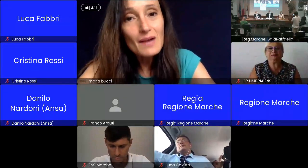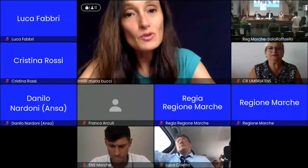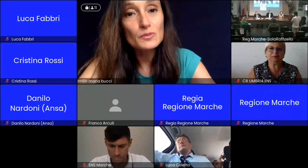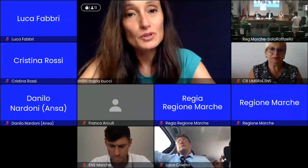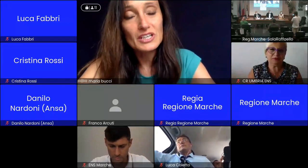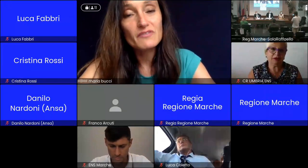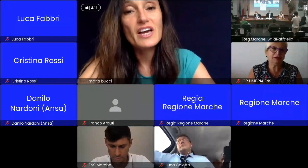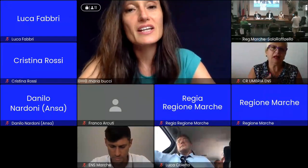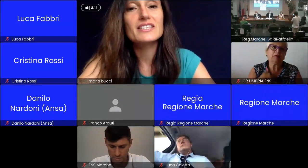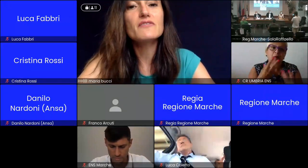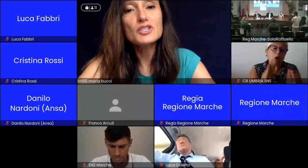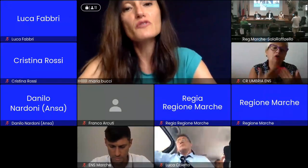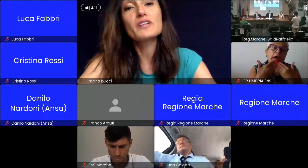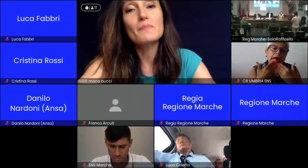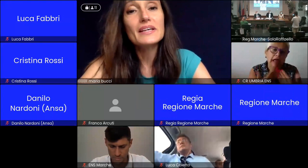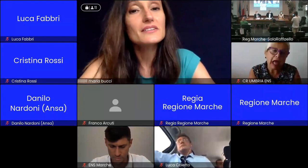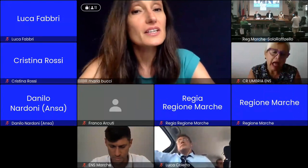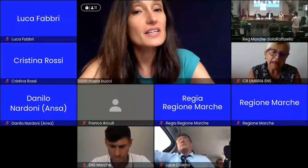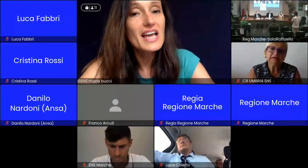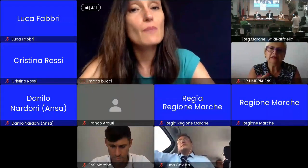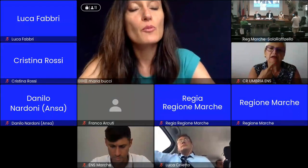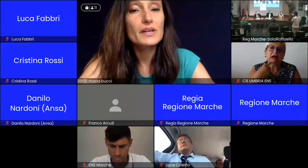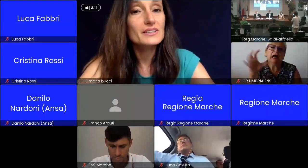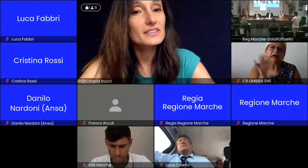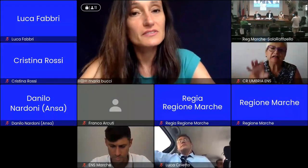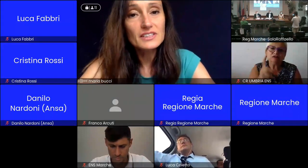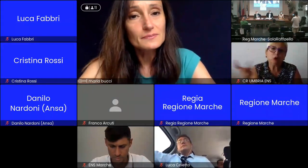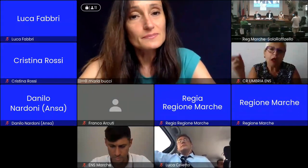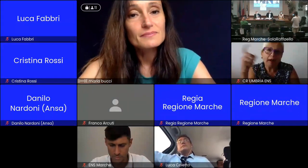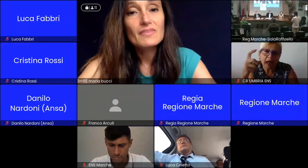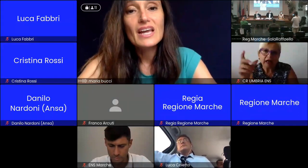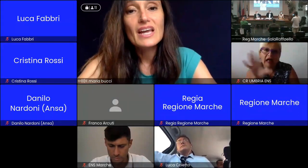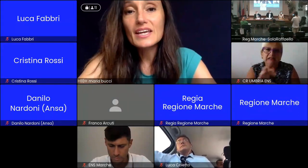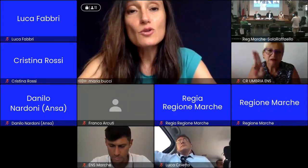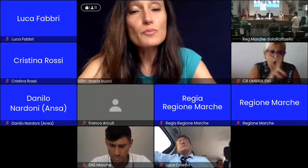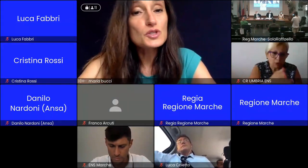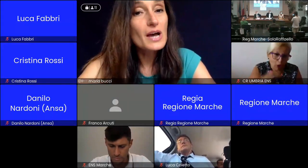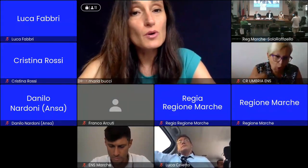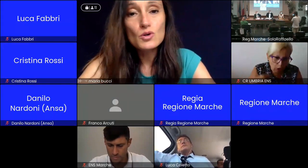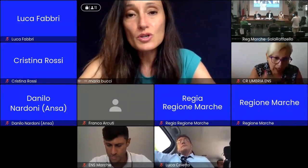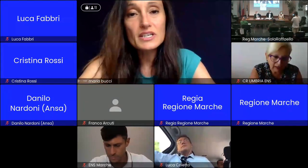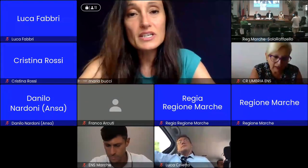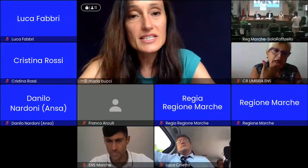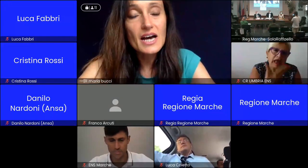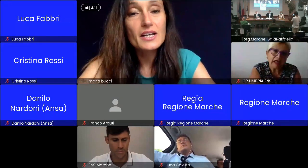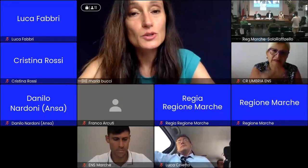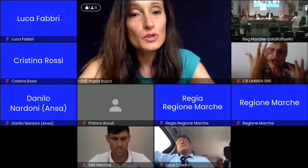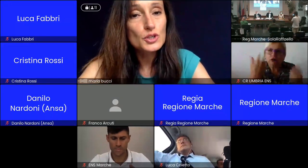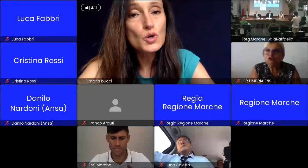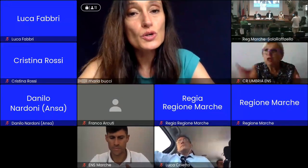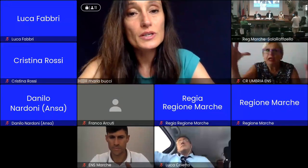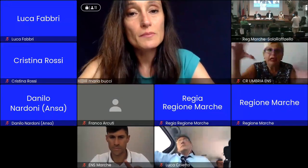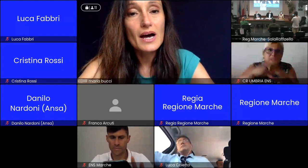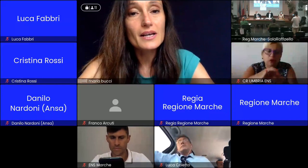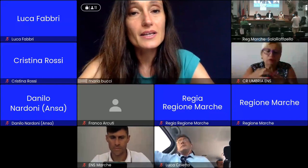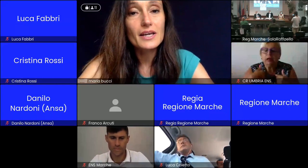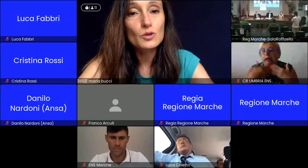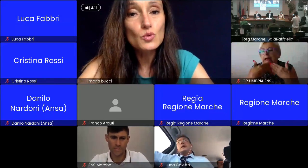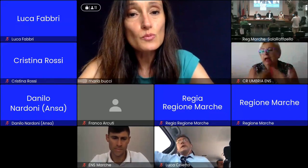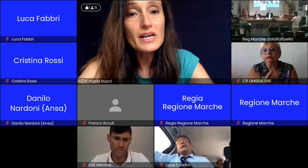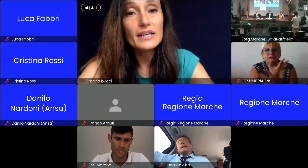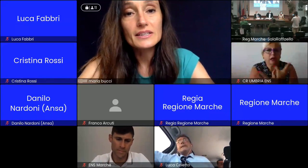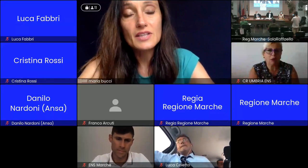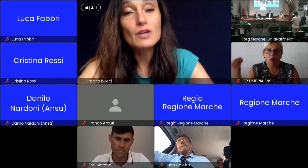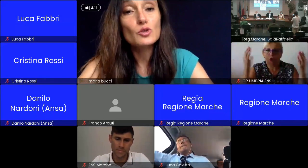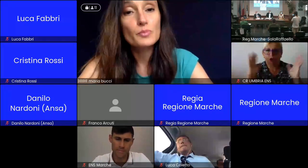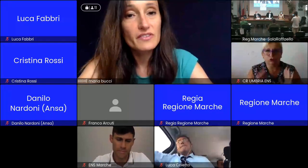perché aspettavamo di poter avviare il servizio e finalmente siamo operativi. E non possiamo non ringraziare le due regioni,